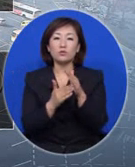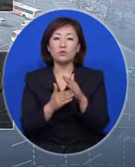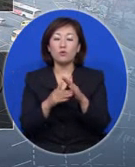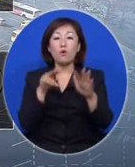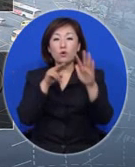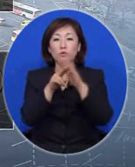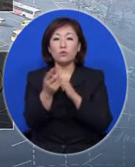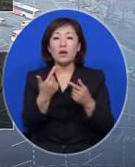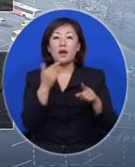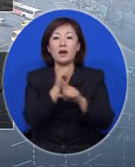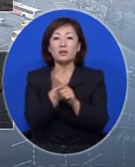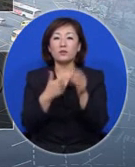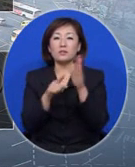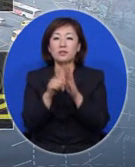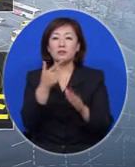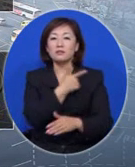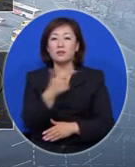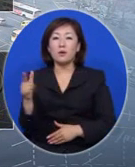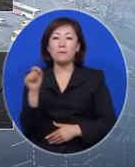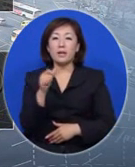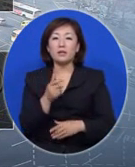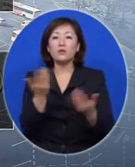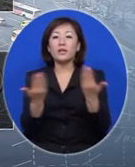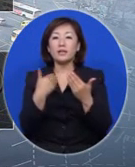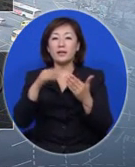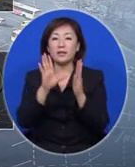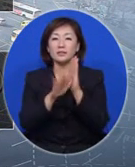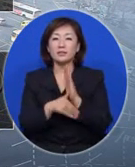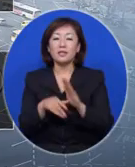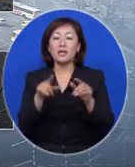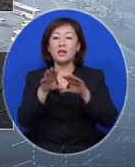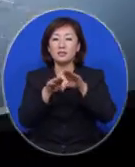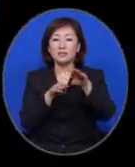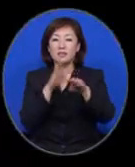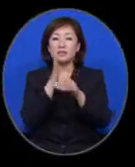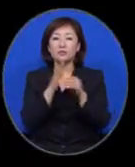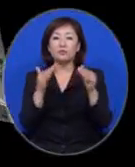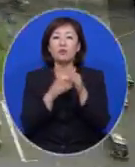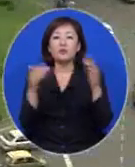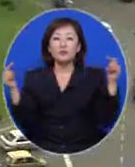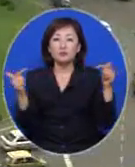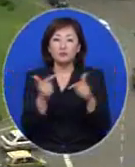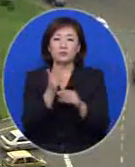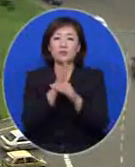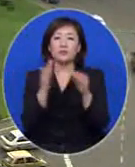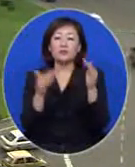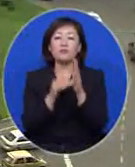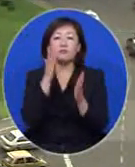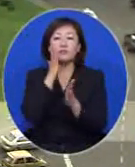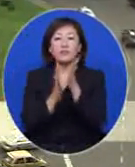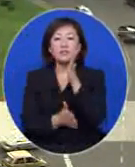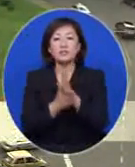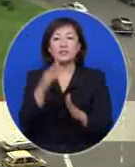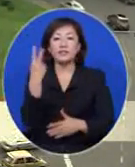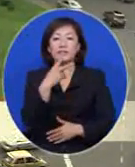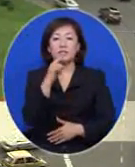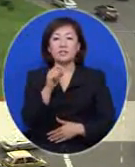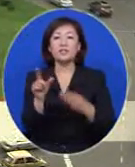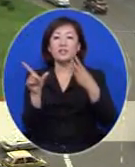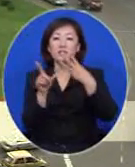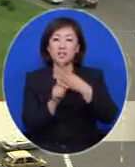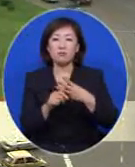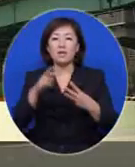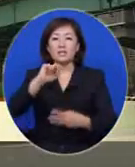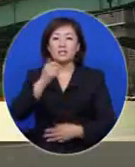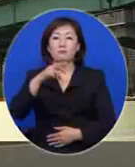속도는 훨씬 빨라지고 출근 시간대 차량당 평균 지체 시간은 크게 줄었습니다. 울산시는 이에 따라 2001년 3월에는 신복